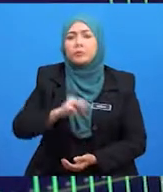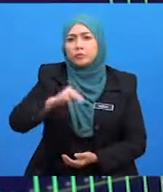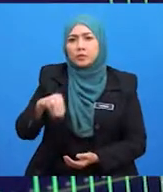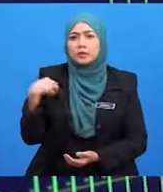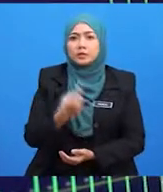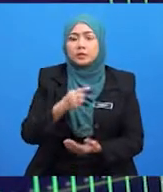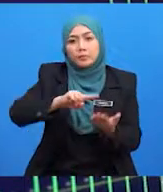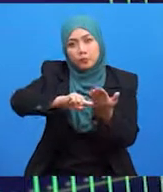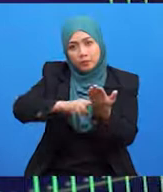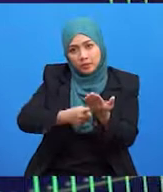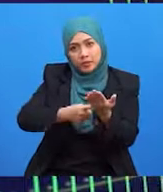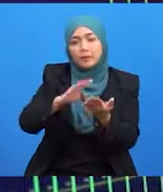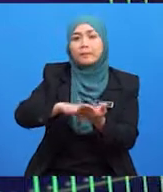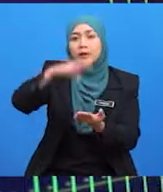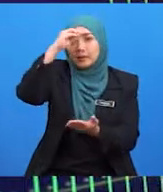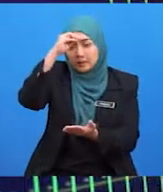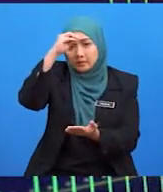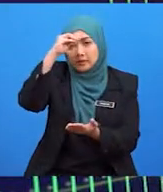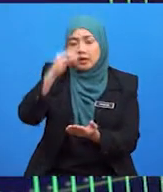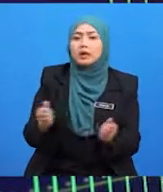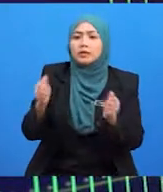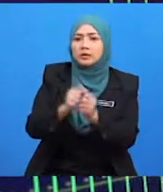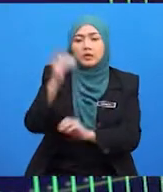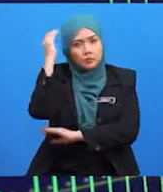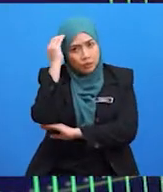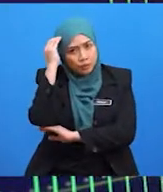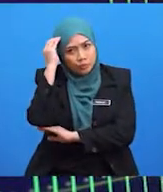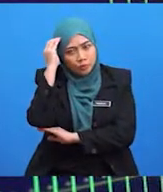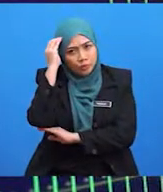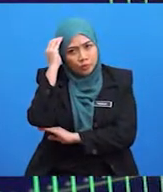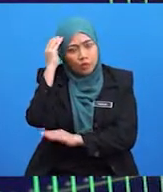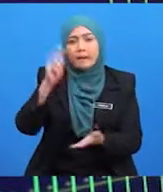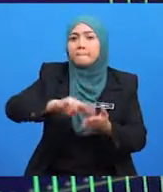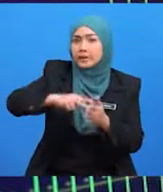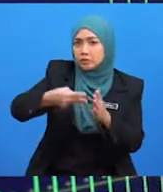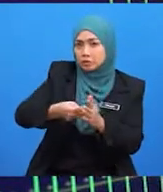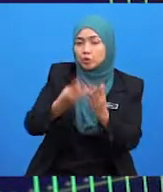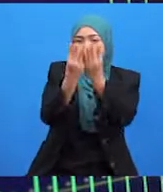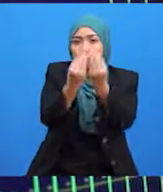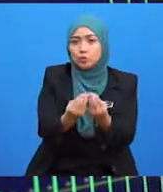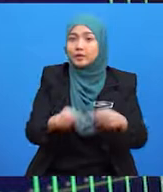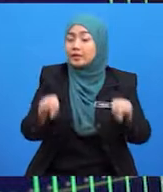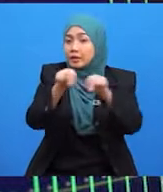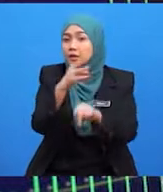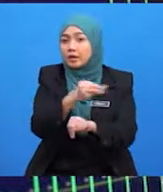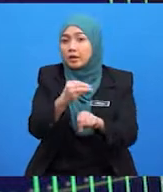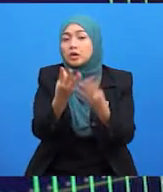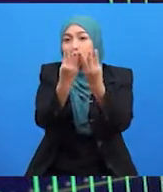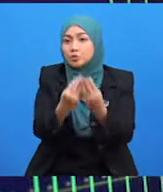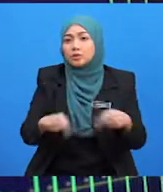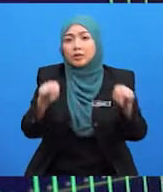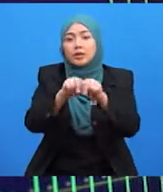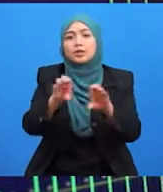mulakan pembelajaran pada hari ini dengan mengetahui terlebih dahulu pengertian susut nilai dan susut nilai